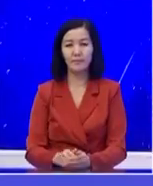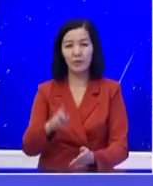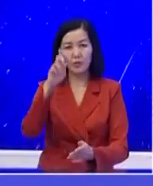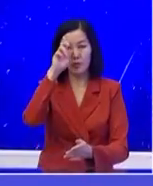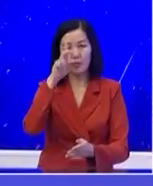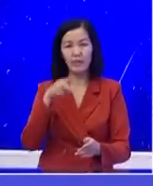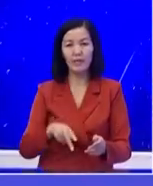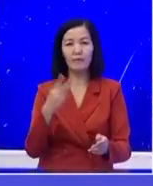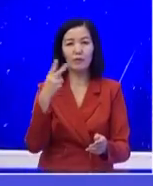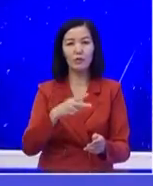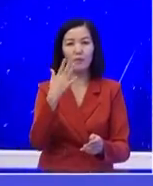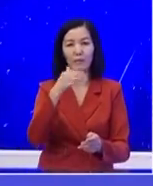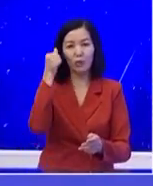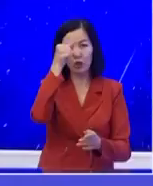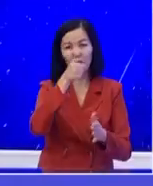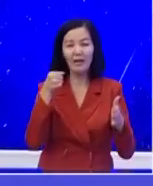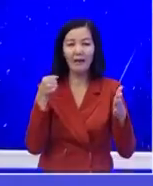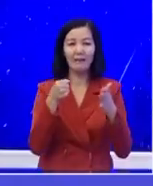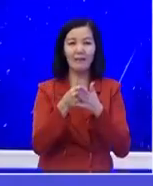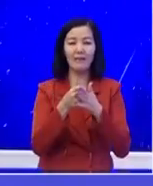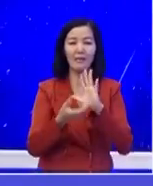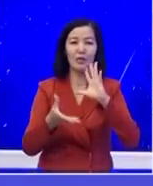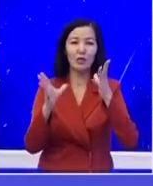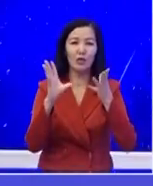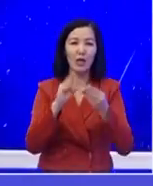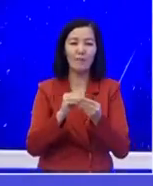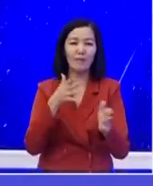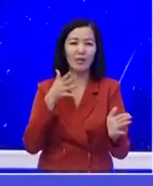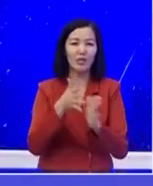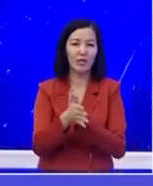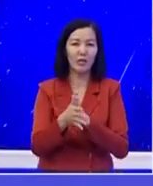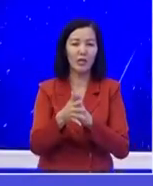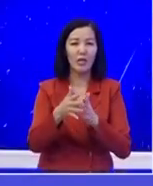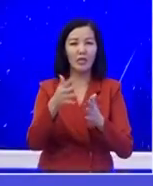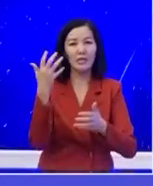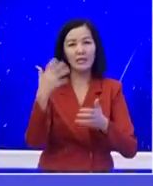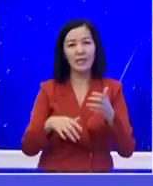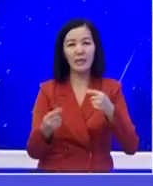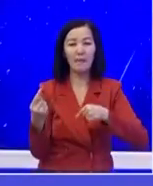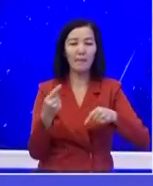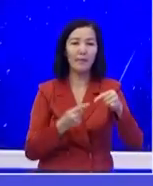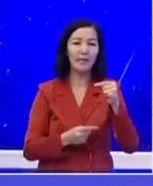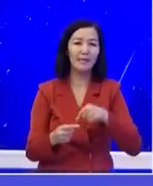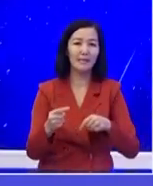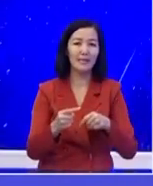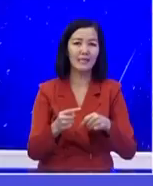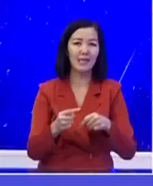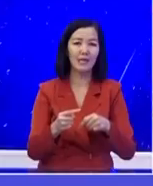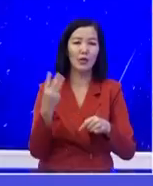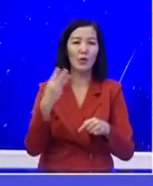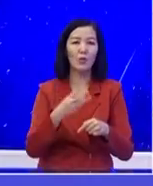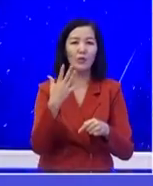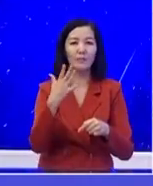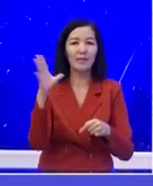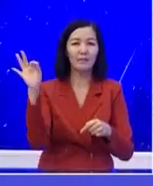Үкімет 2025 жылға дейін елдегі ішкі жалпы өнімдегі шығын және орта бизнес үлесін 35%-ға жеткізуді